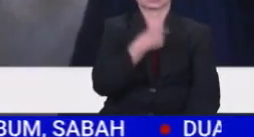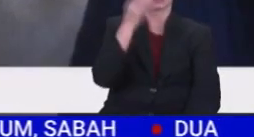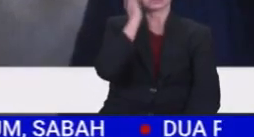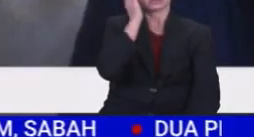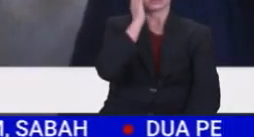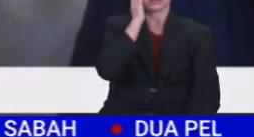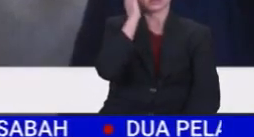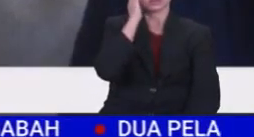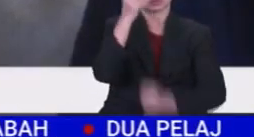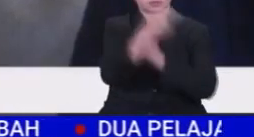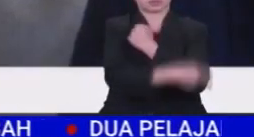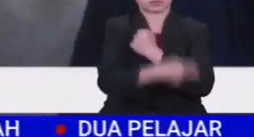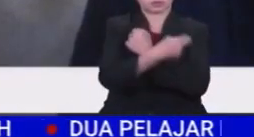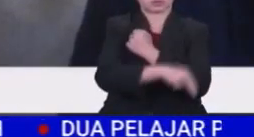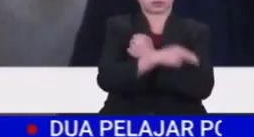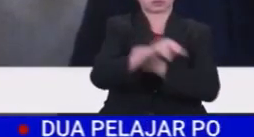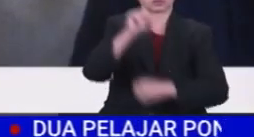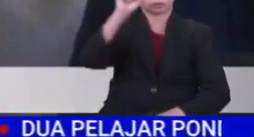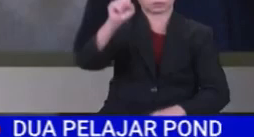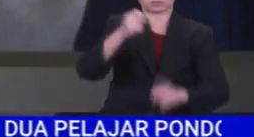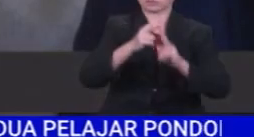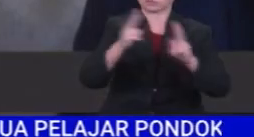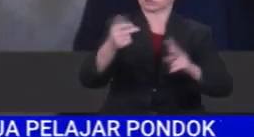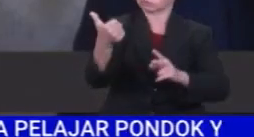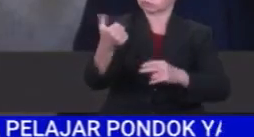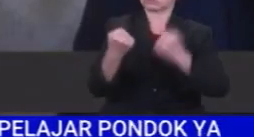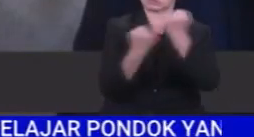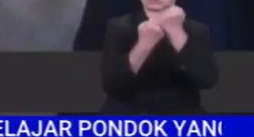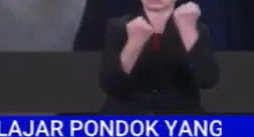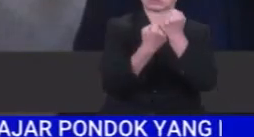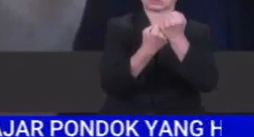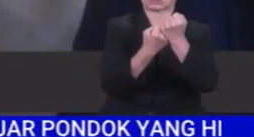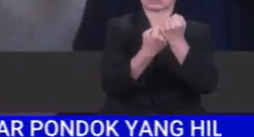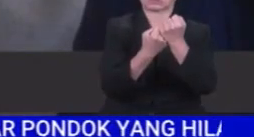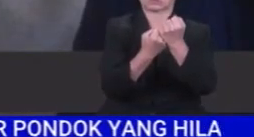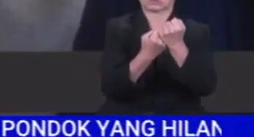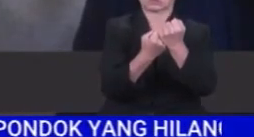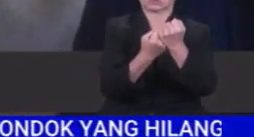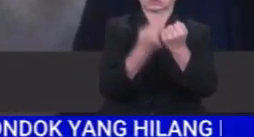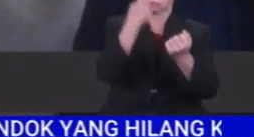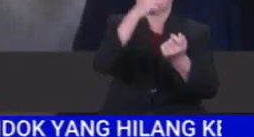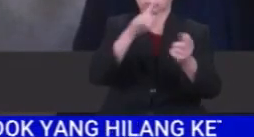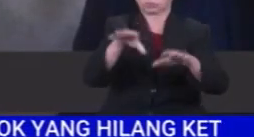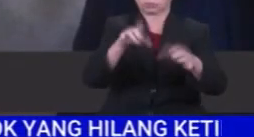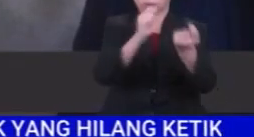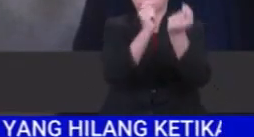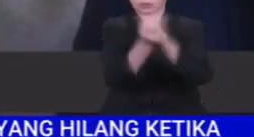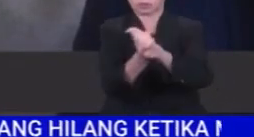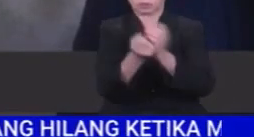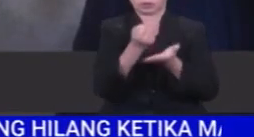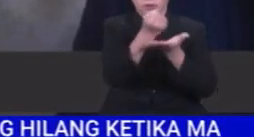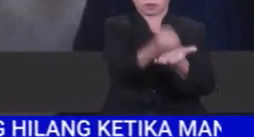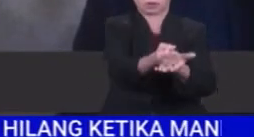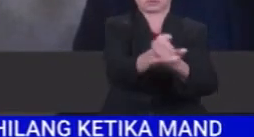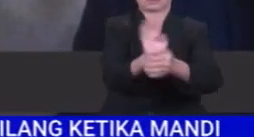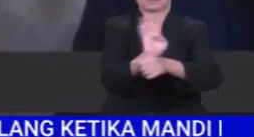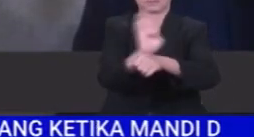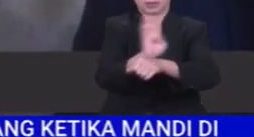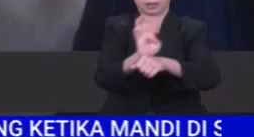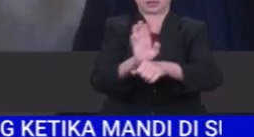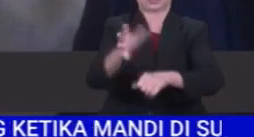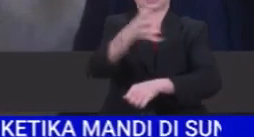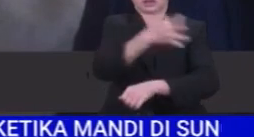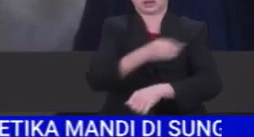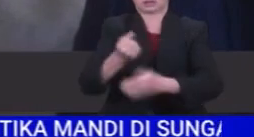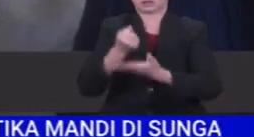detik kau manis very very supportive of these two transformation Out The Beatles What